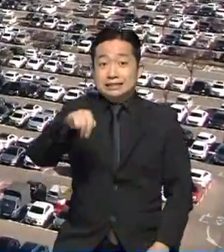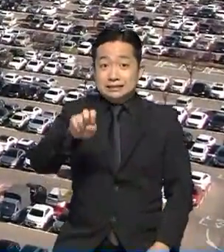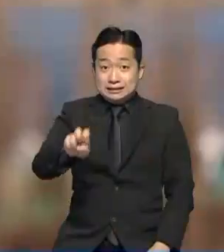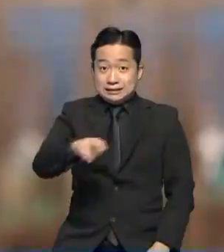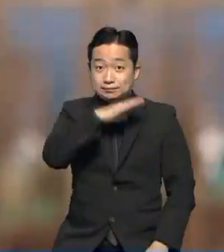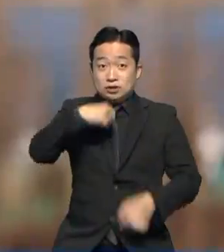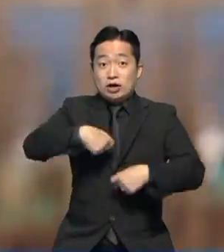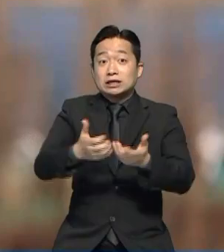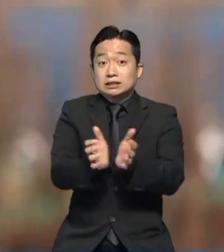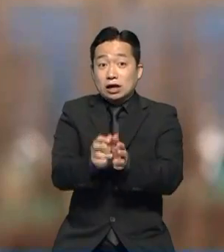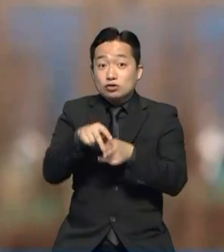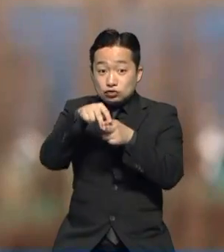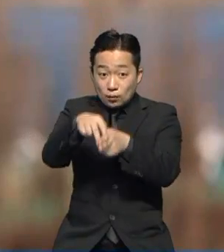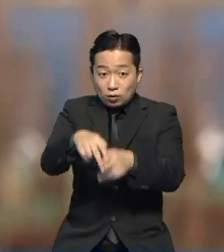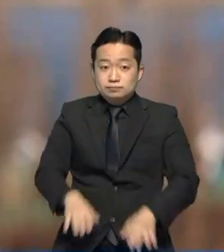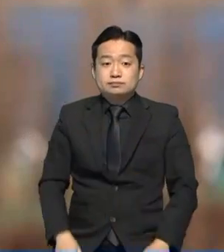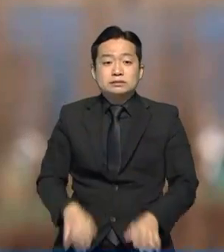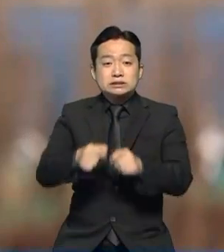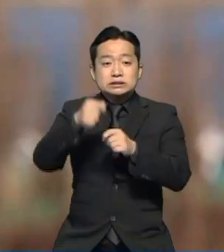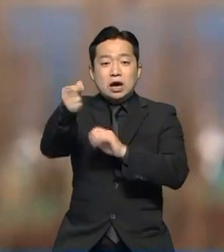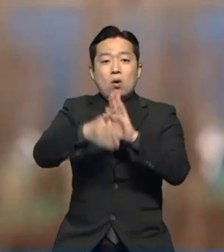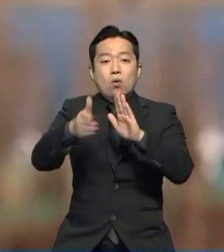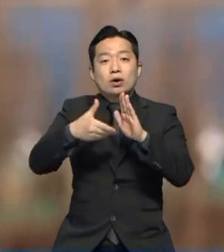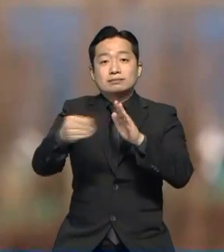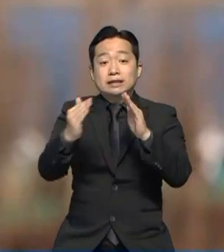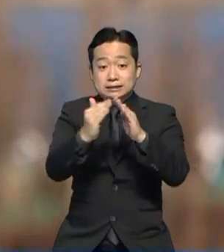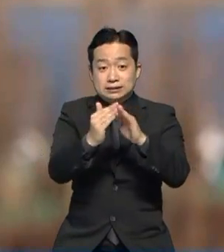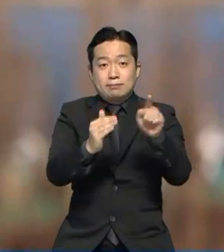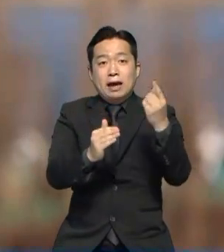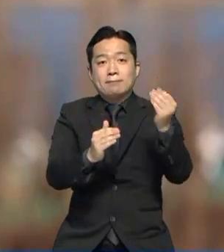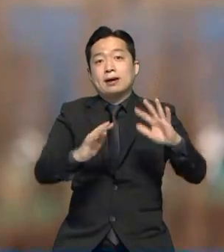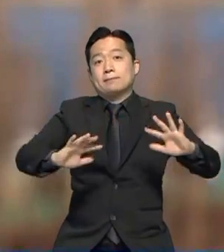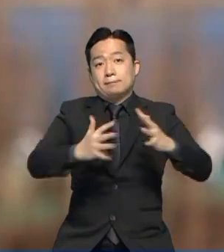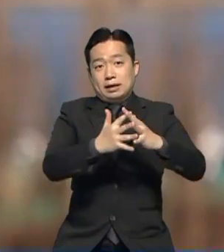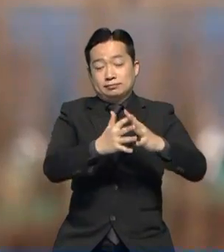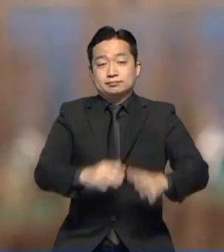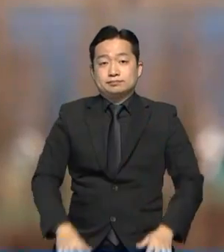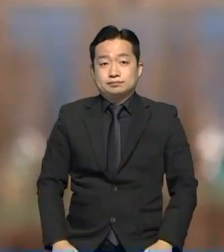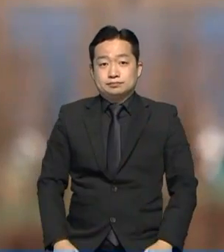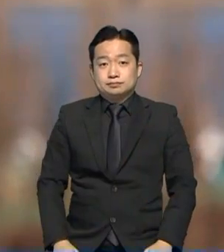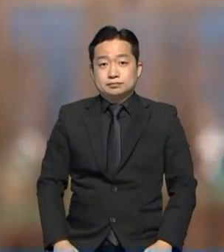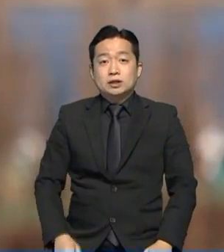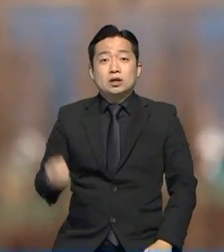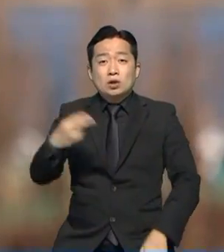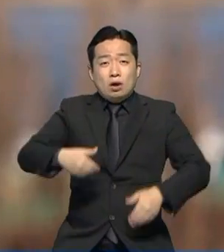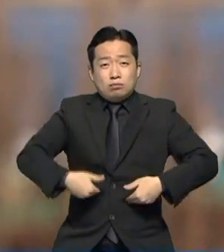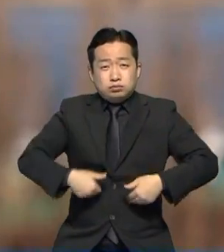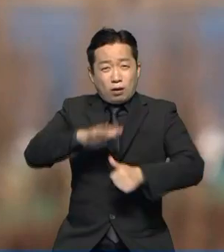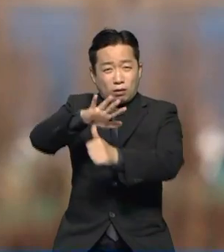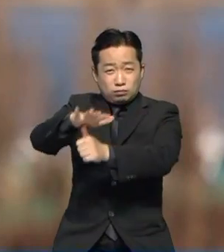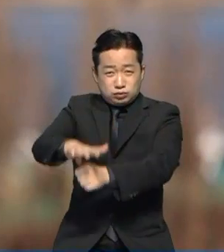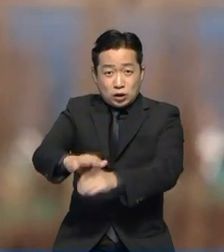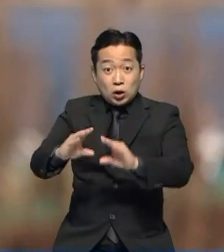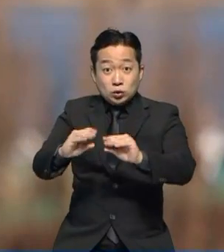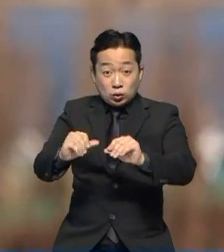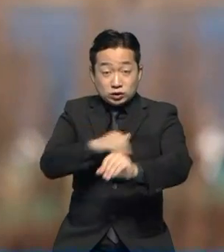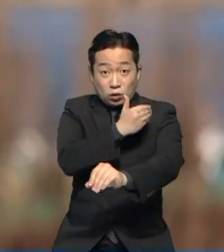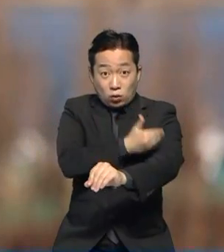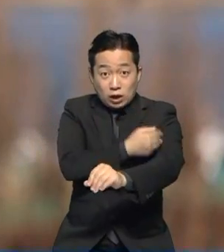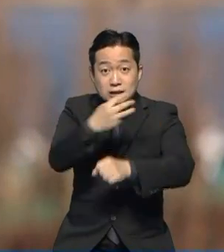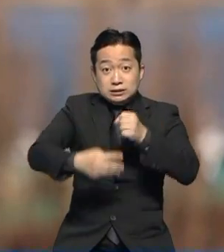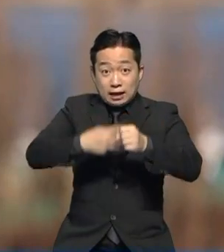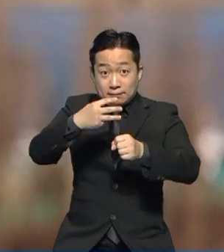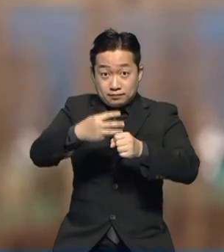정의당 후보는 장기 공공임대주택 100만 호 건설과 함께 수요 억제도 약속했습니다. 토지 소유 현황을